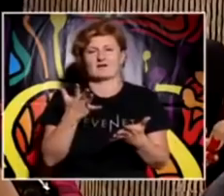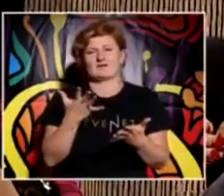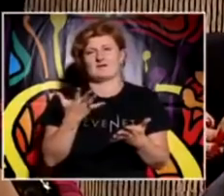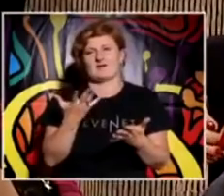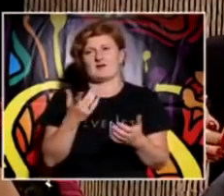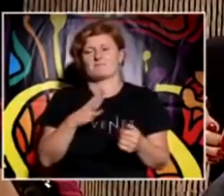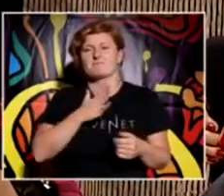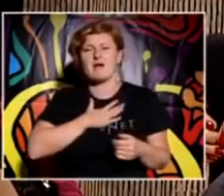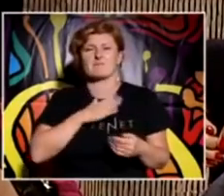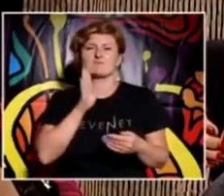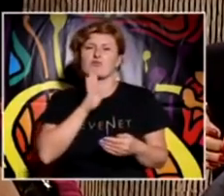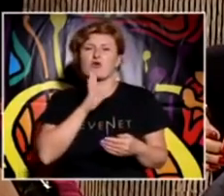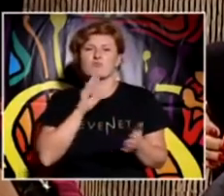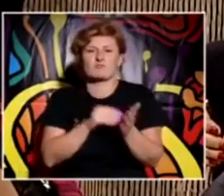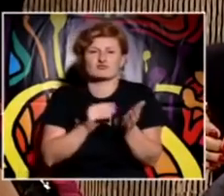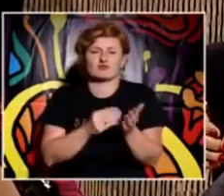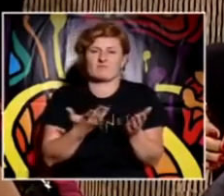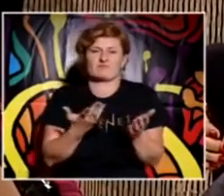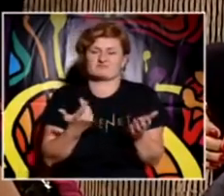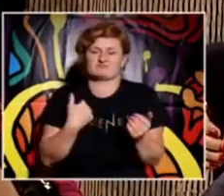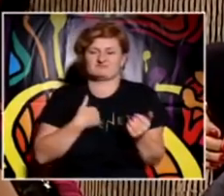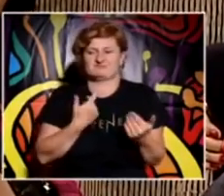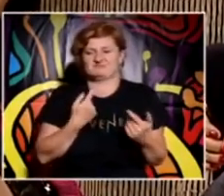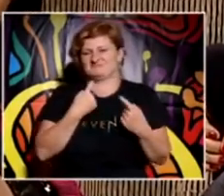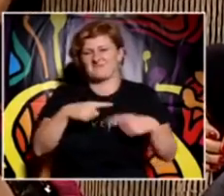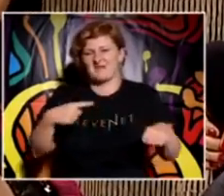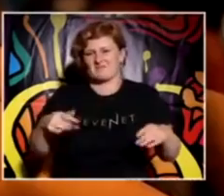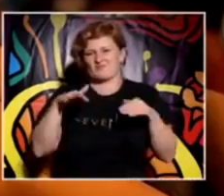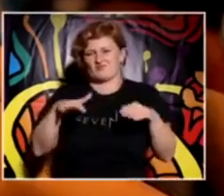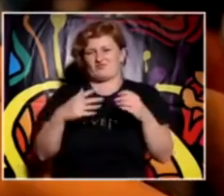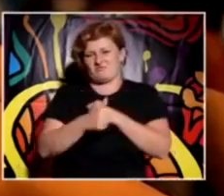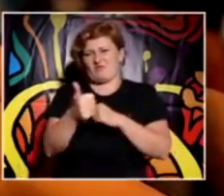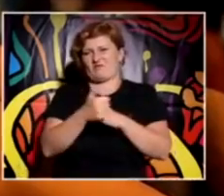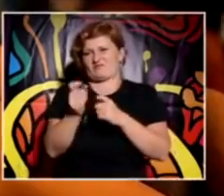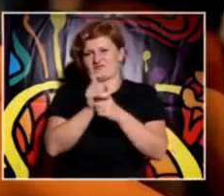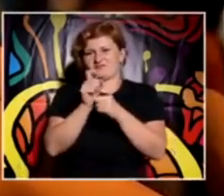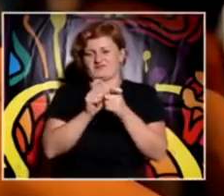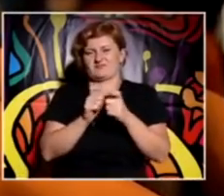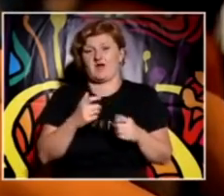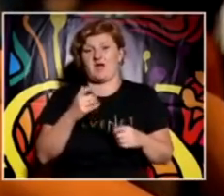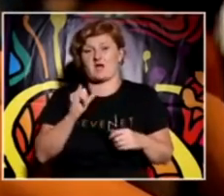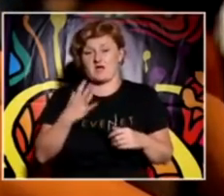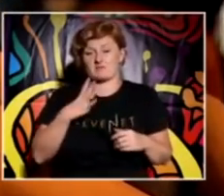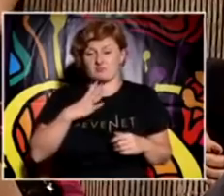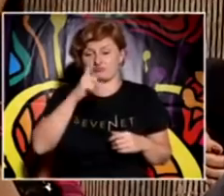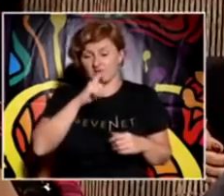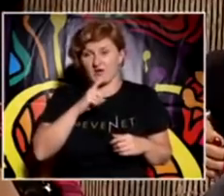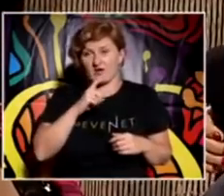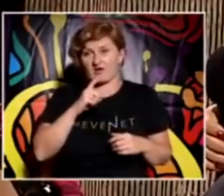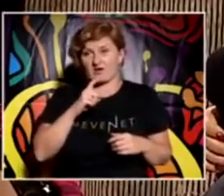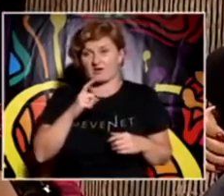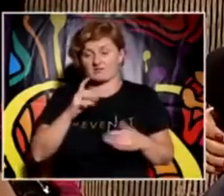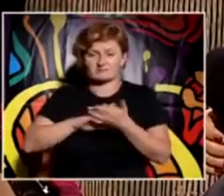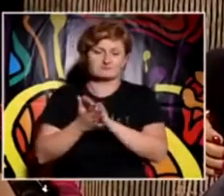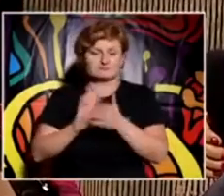trakcie i podobne potrzeby, więc my naprawdę tutaj nie mieliśmy za dużo takich styków do kłótni. Jak już było źle, to obustronnie i sobie